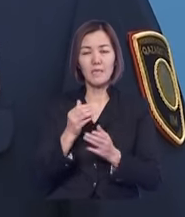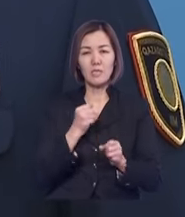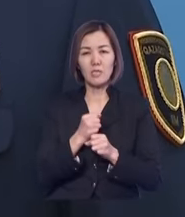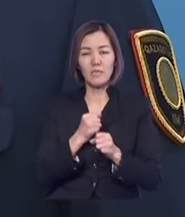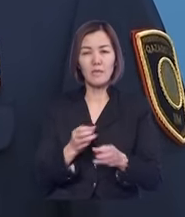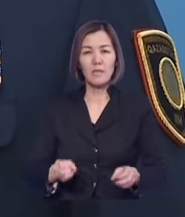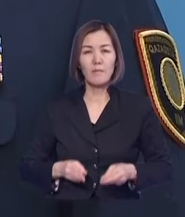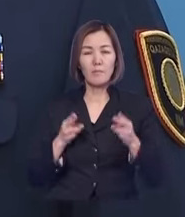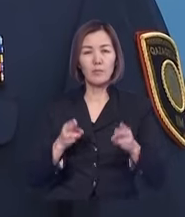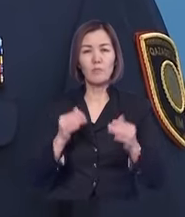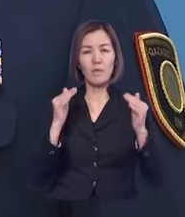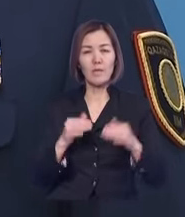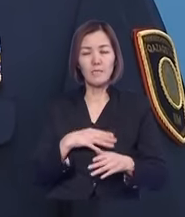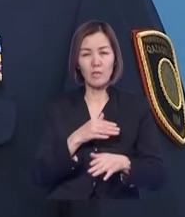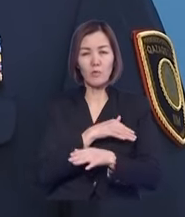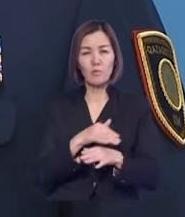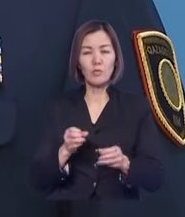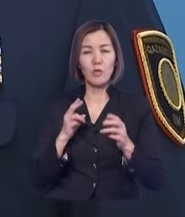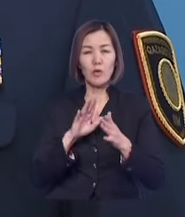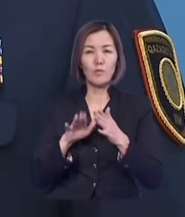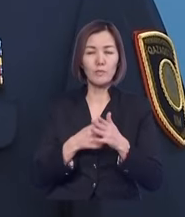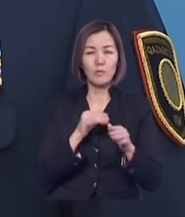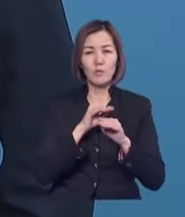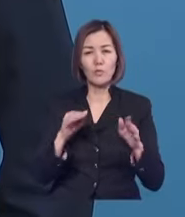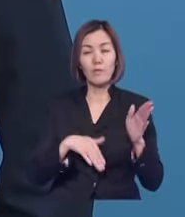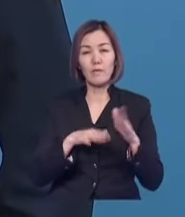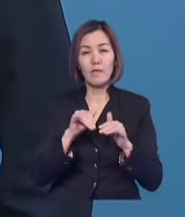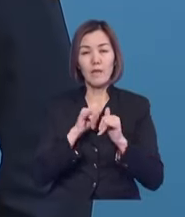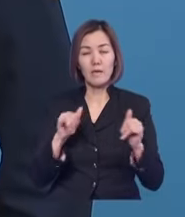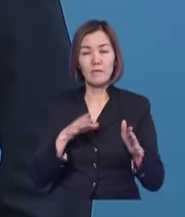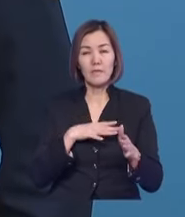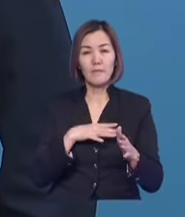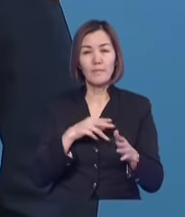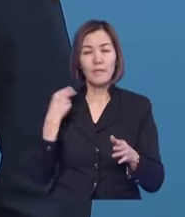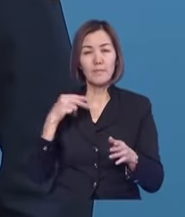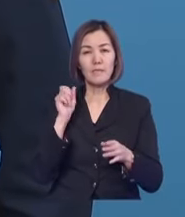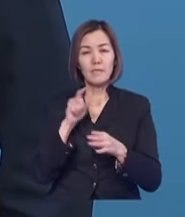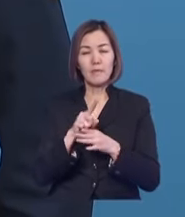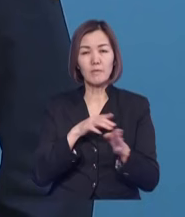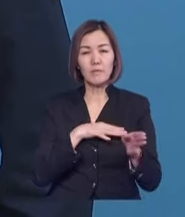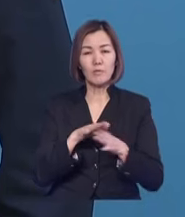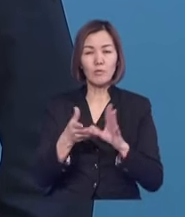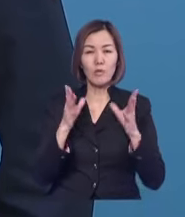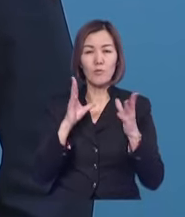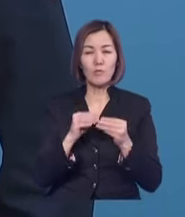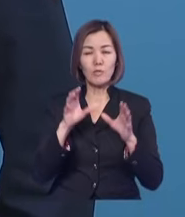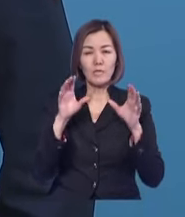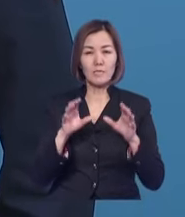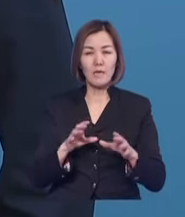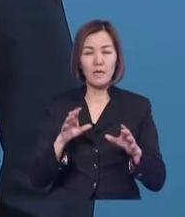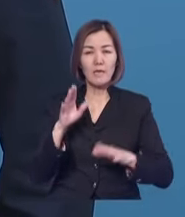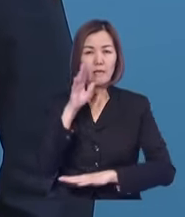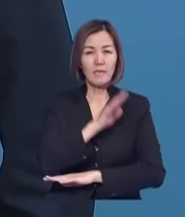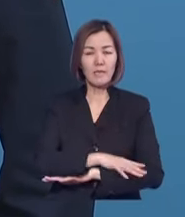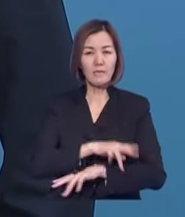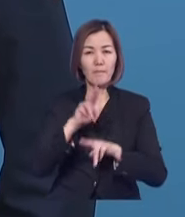азайды. Көшелердегі қауіпсіздік деңгейі артты. Сонымен қатар президент тапсырмаларын орындау бойынша заң мен тәртіп